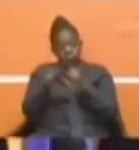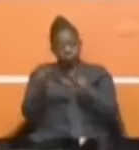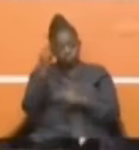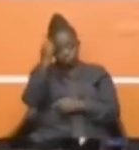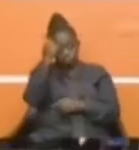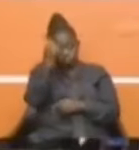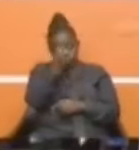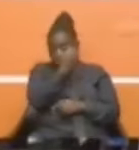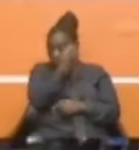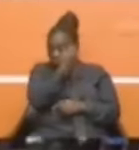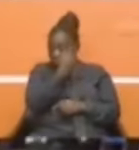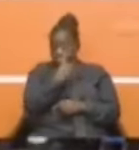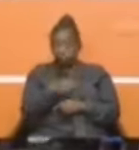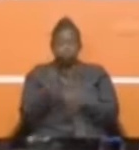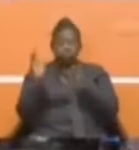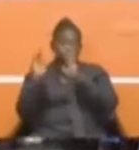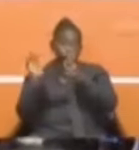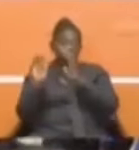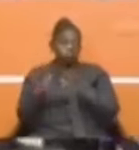gavumenti.